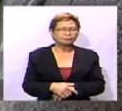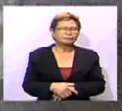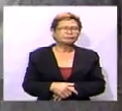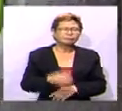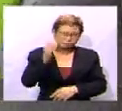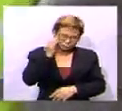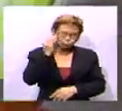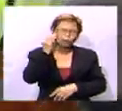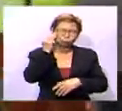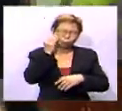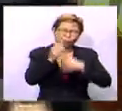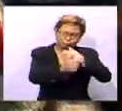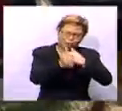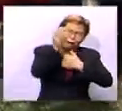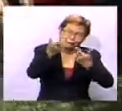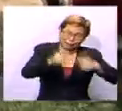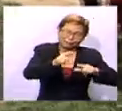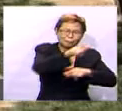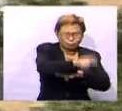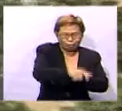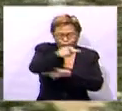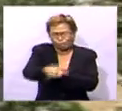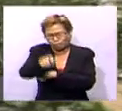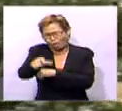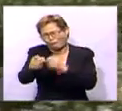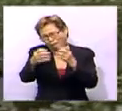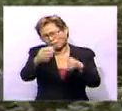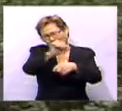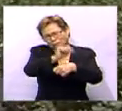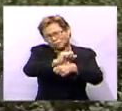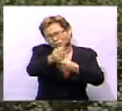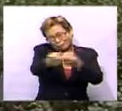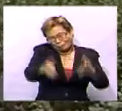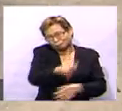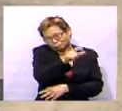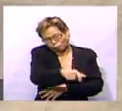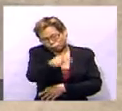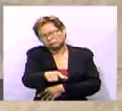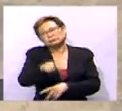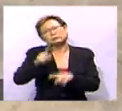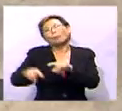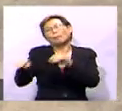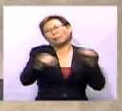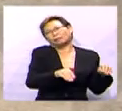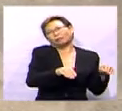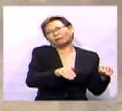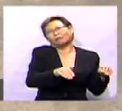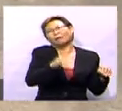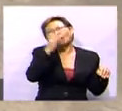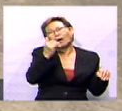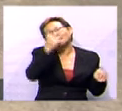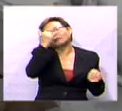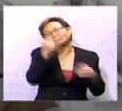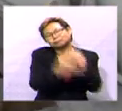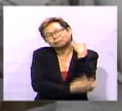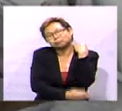Walaupun sedar tentang risiko yang bakal berlaku, penduduk yang kebanyakannya bekerja sebagai nelayan tidak dapat berpindah ke tempat lain kerana tidak